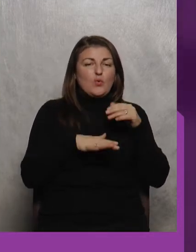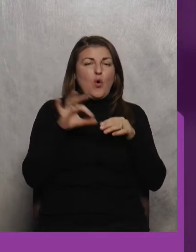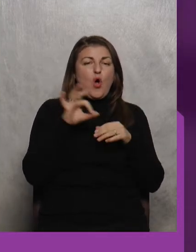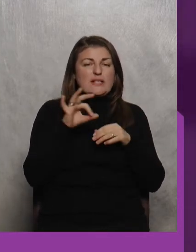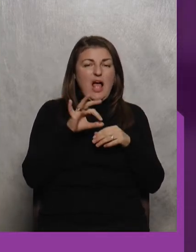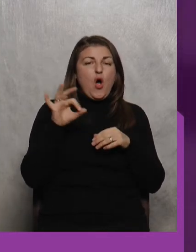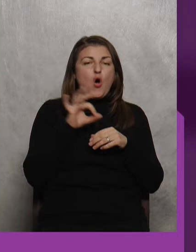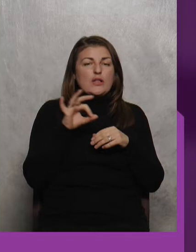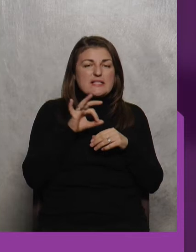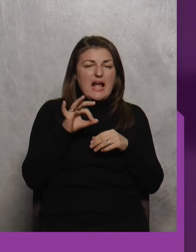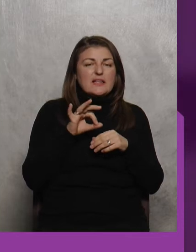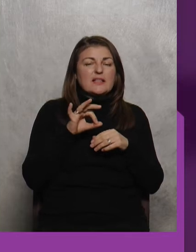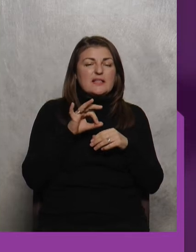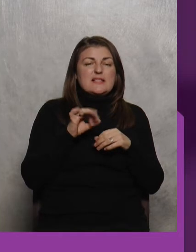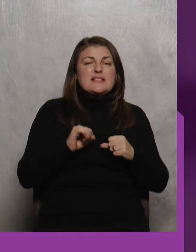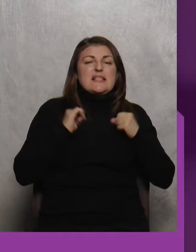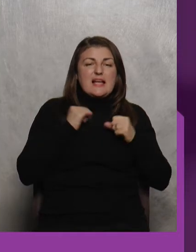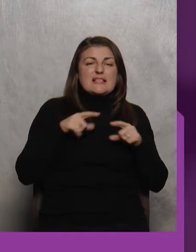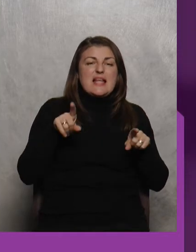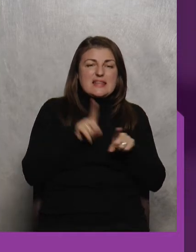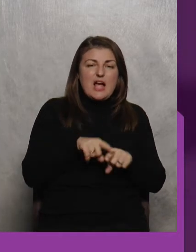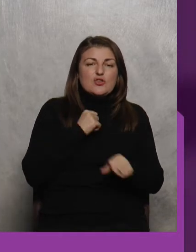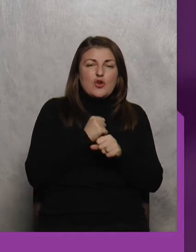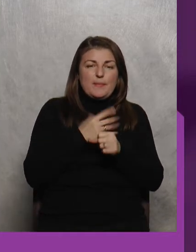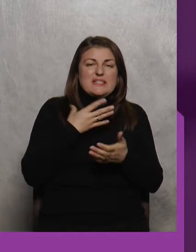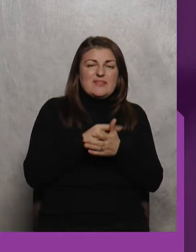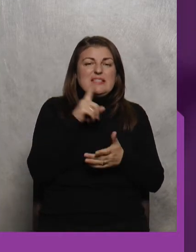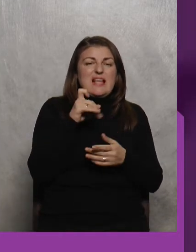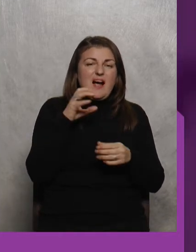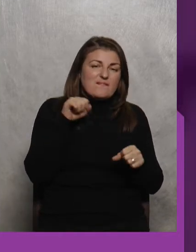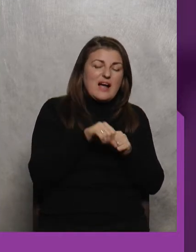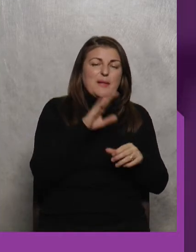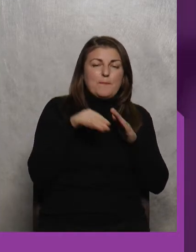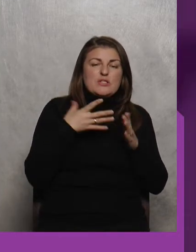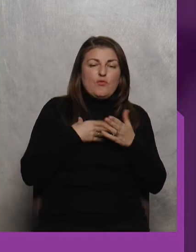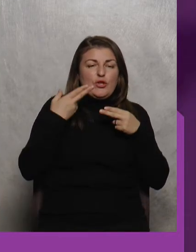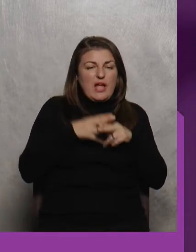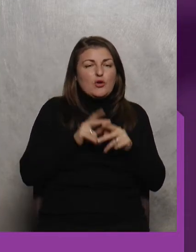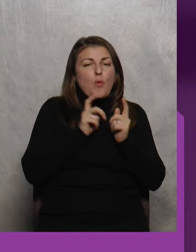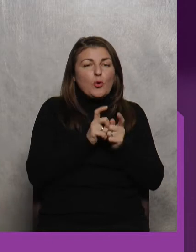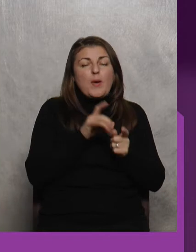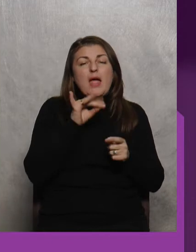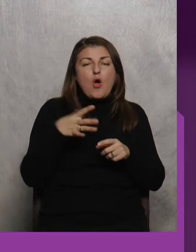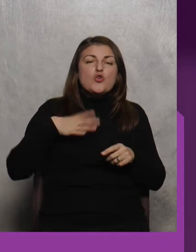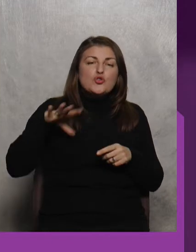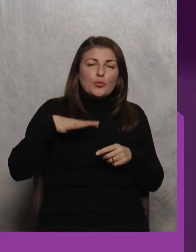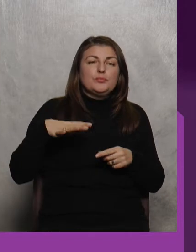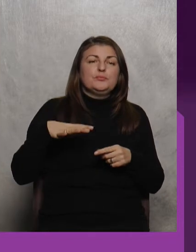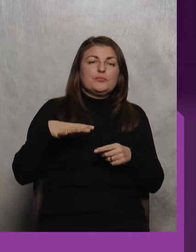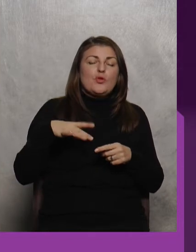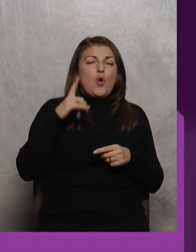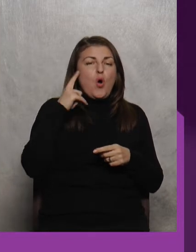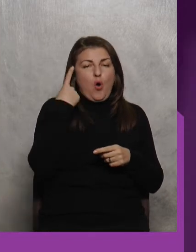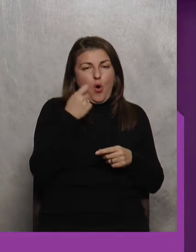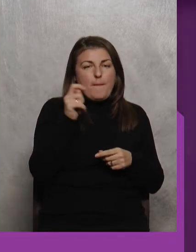Олександра. Олександр старається також зробити свій захват під свою техніку боротьби, і очікують